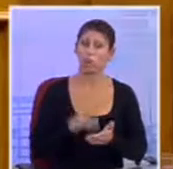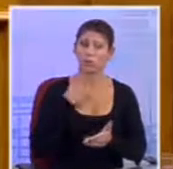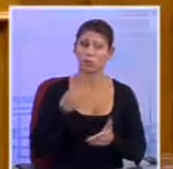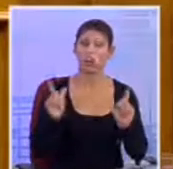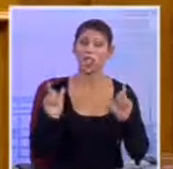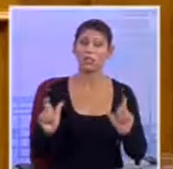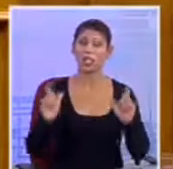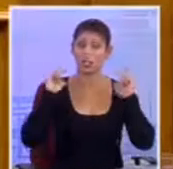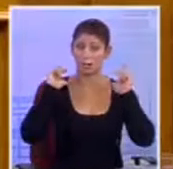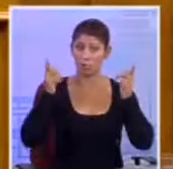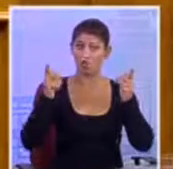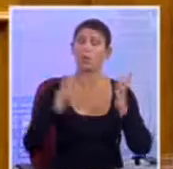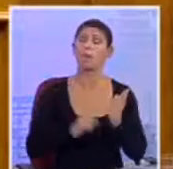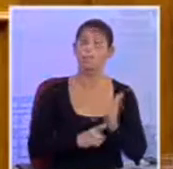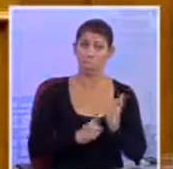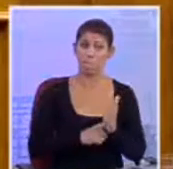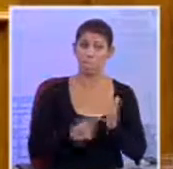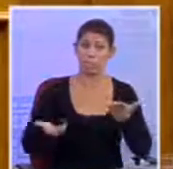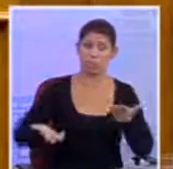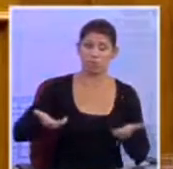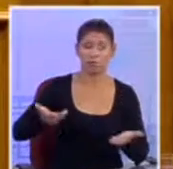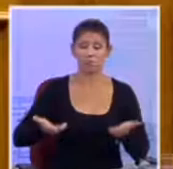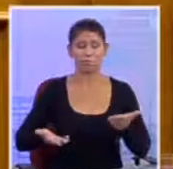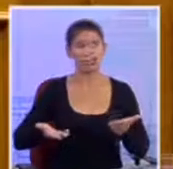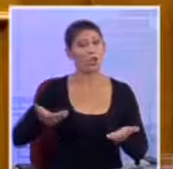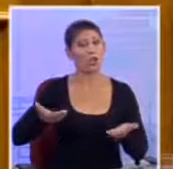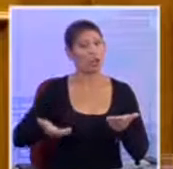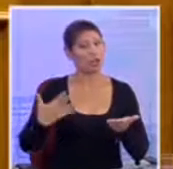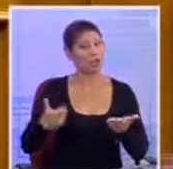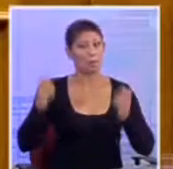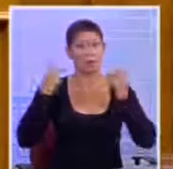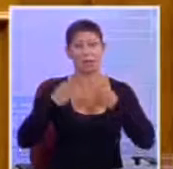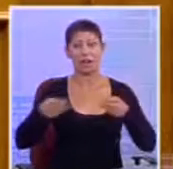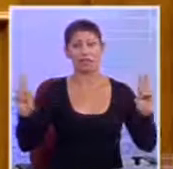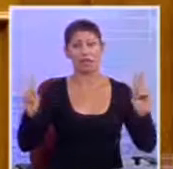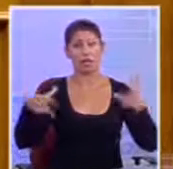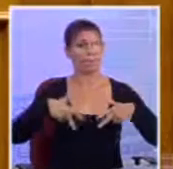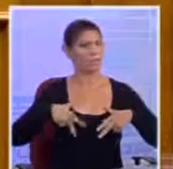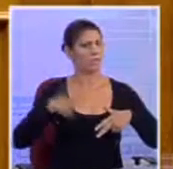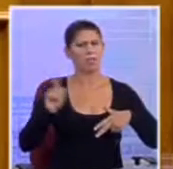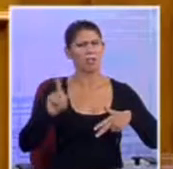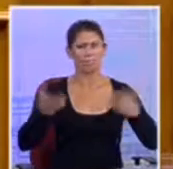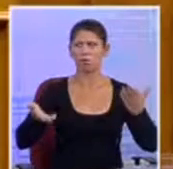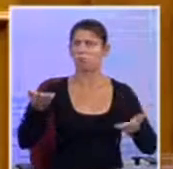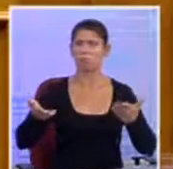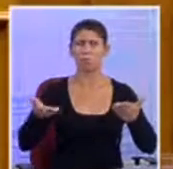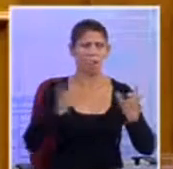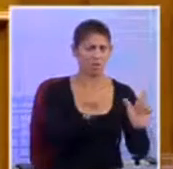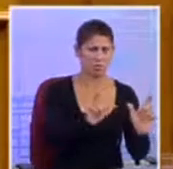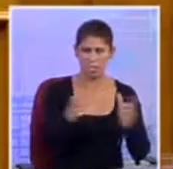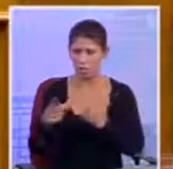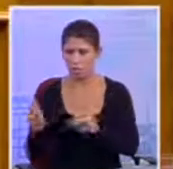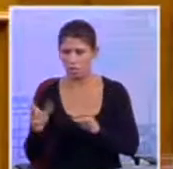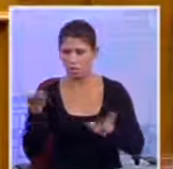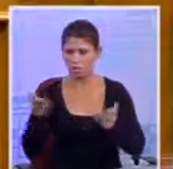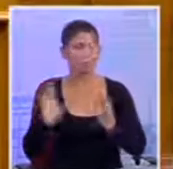σε μια δημοκρατία πρέπει να ισορροπεί με τις ελευθερίες. Για την κυβέρνηση δεν υπάρχει δίλημα μεταξύ ασφάλειας και